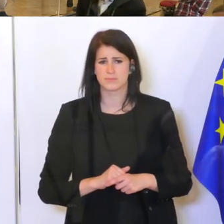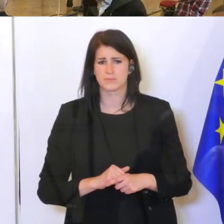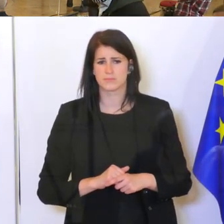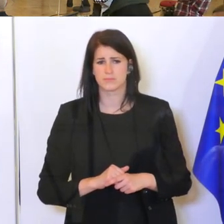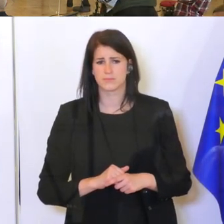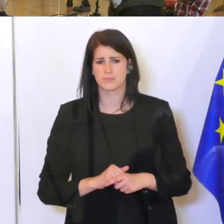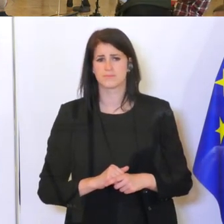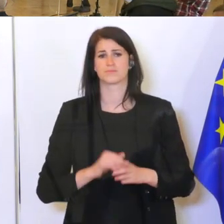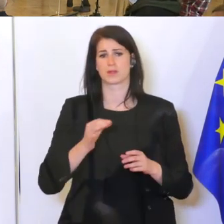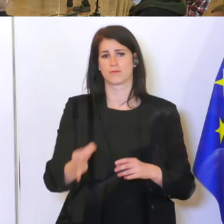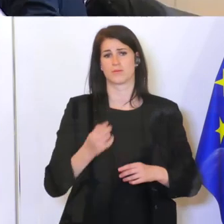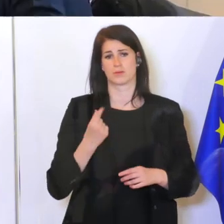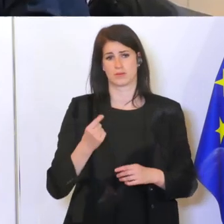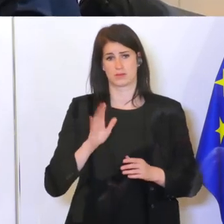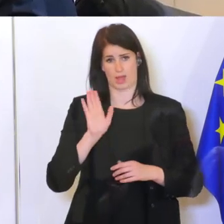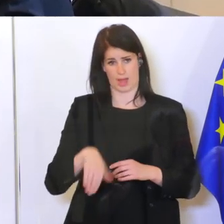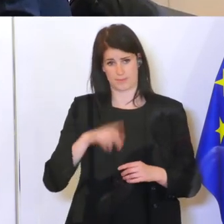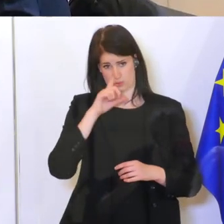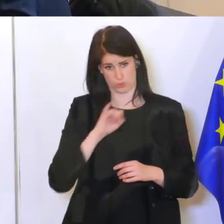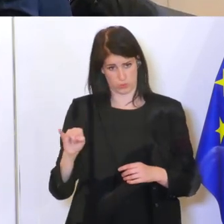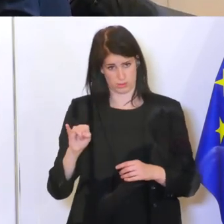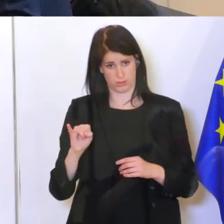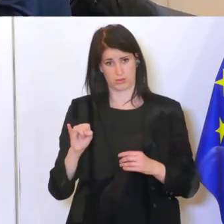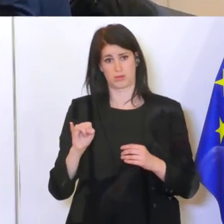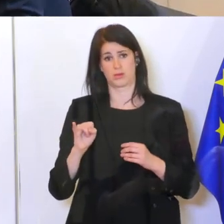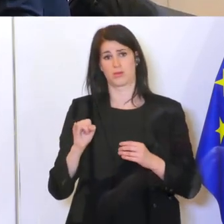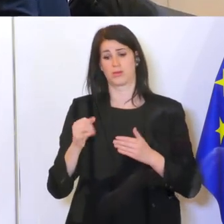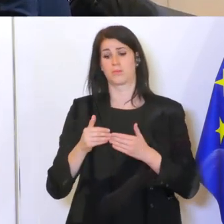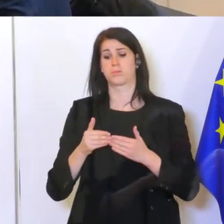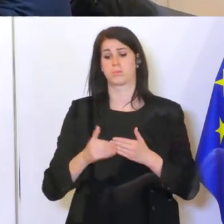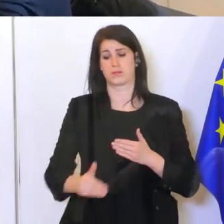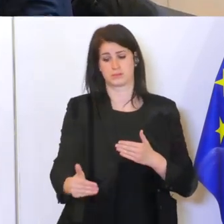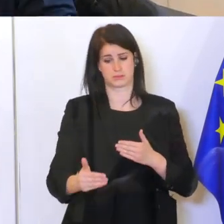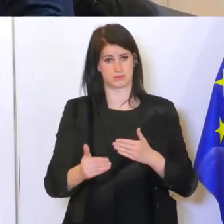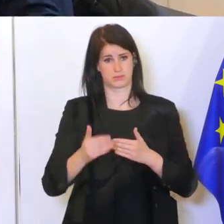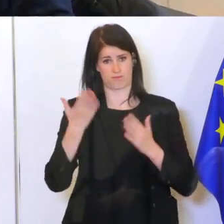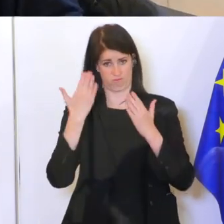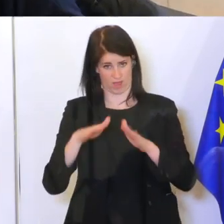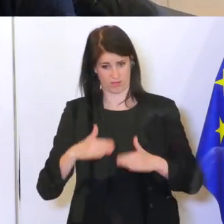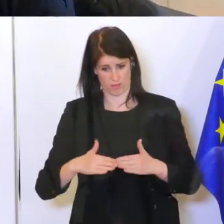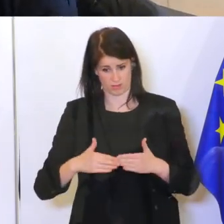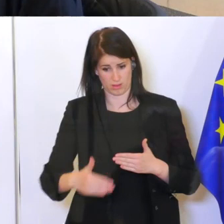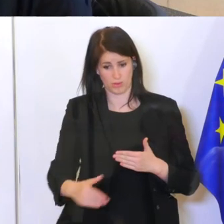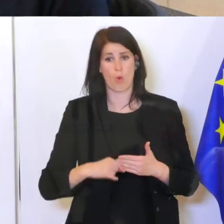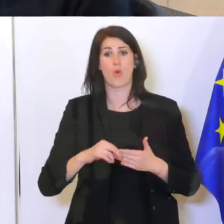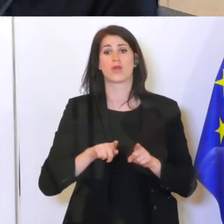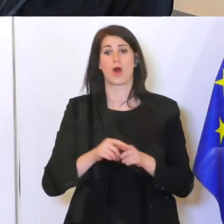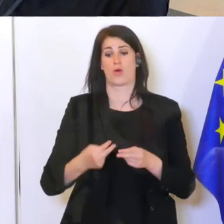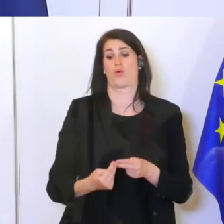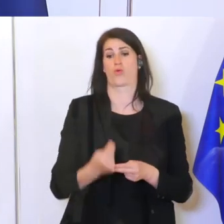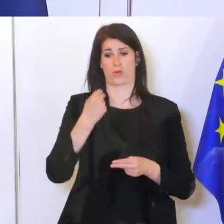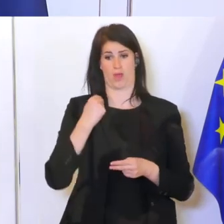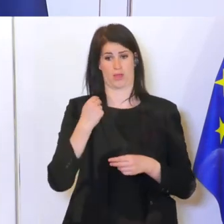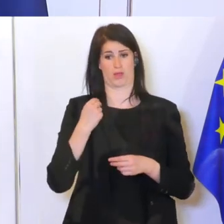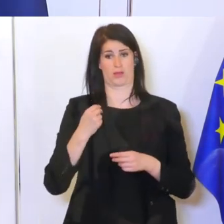Bekommen die dann ab Juli 1.000 Euro bis Weihnachten oder bekommen sie vielleicht auf einmal 3.000 Euro, um die vergangenen Monate zu kompensieren?